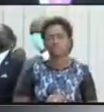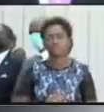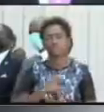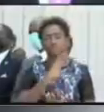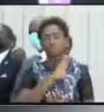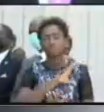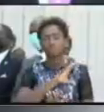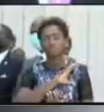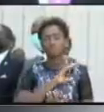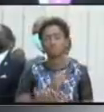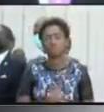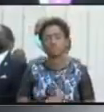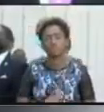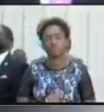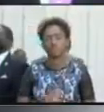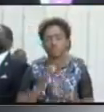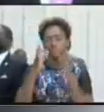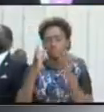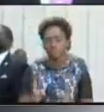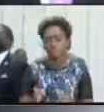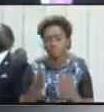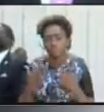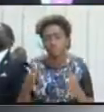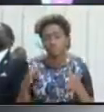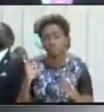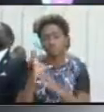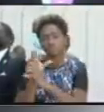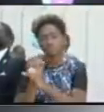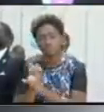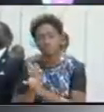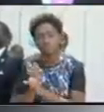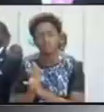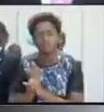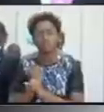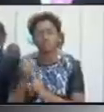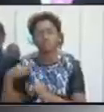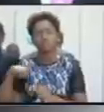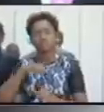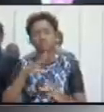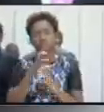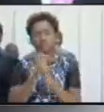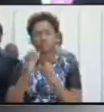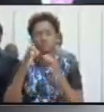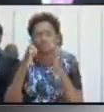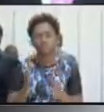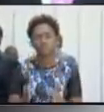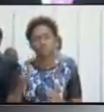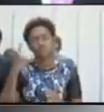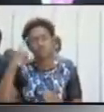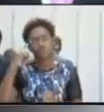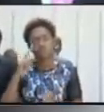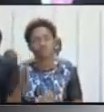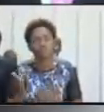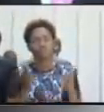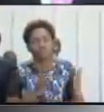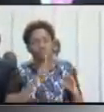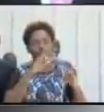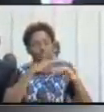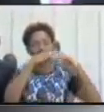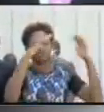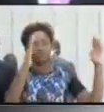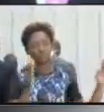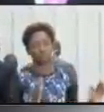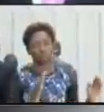police là. Forme de décision finale que nous prenons. Nous prenons décision pour nous mettre nos cellules